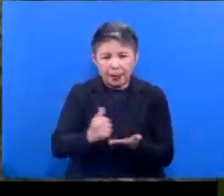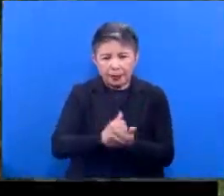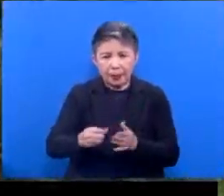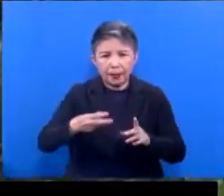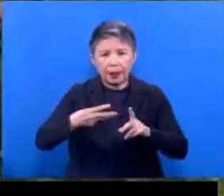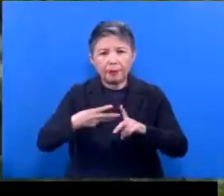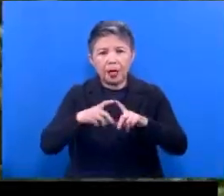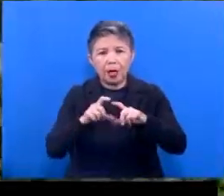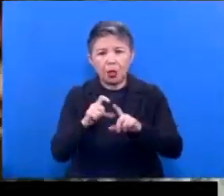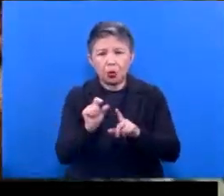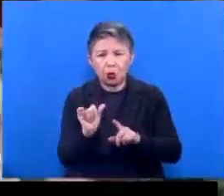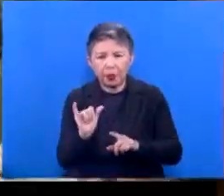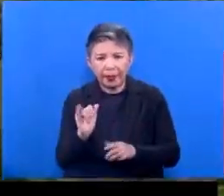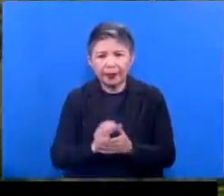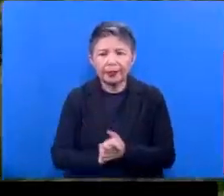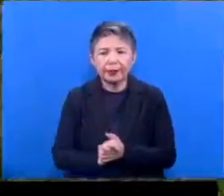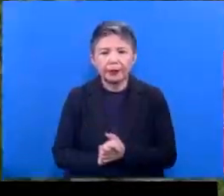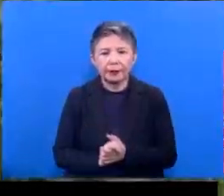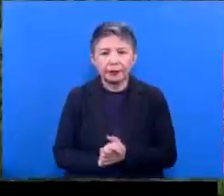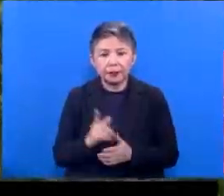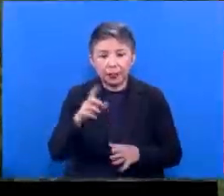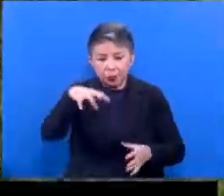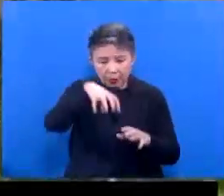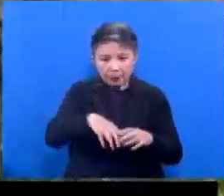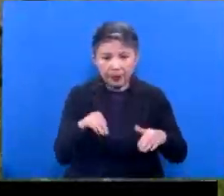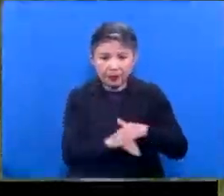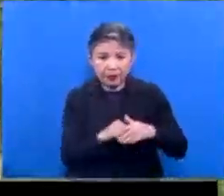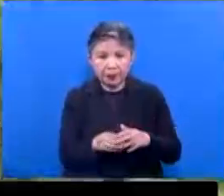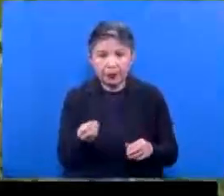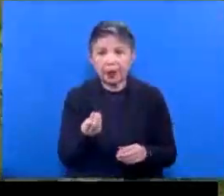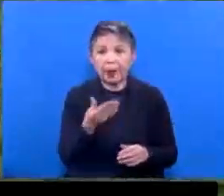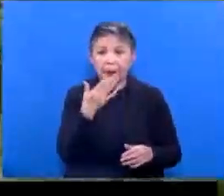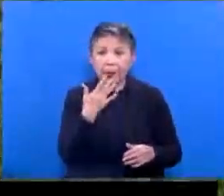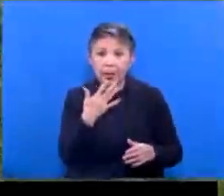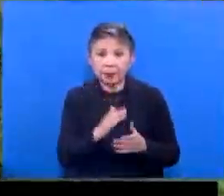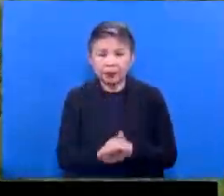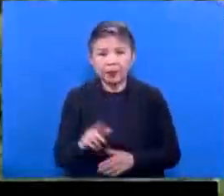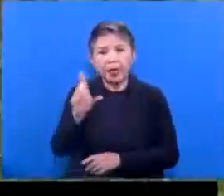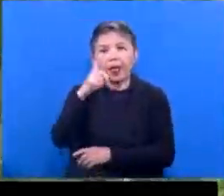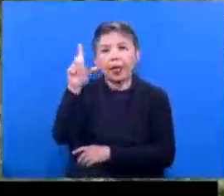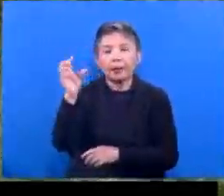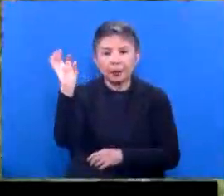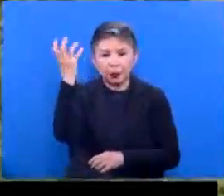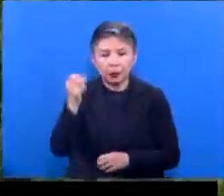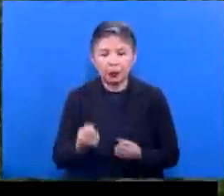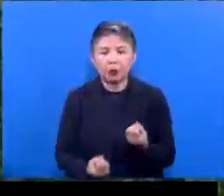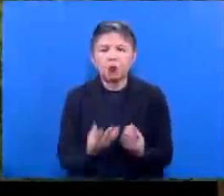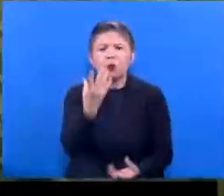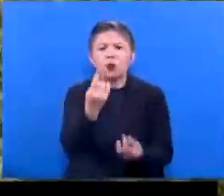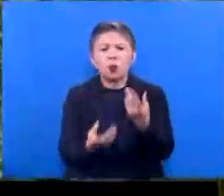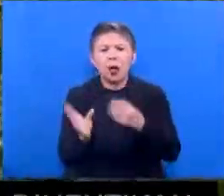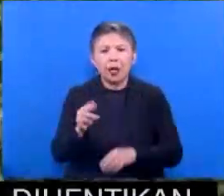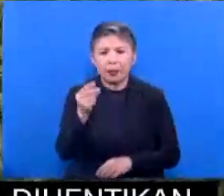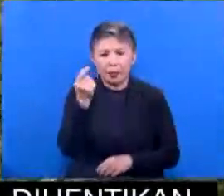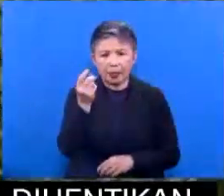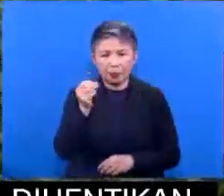Kampung 16 rumah warga adat Baduy dan satu lumbung padi di Kampung Cihuni, Desa Kanekes, Lebak, Banten ludes dilalap si jago merah pada Rabu